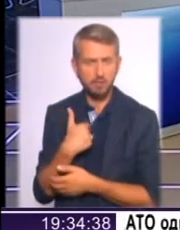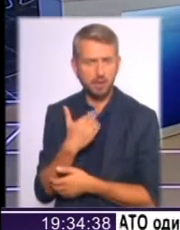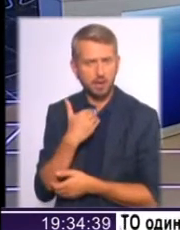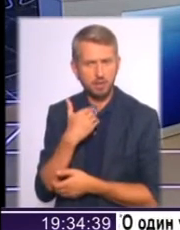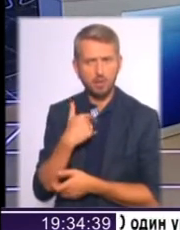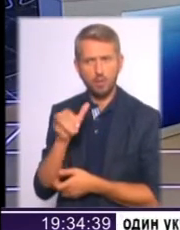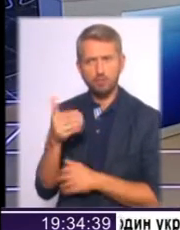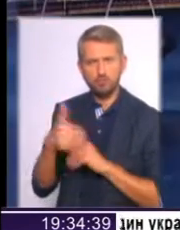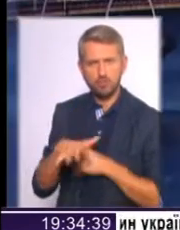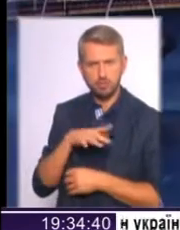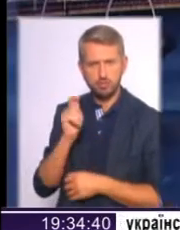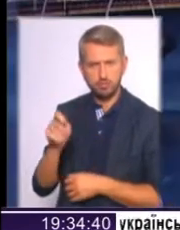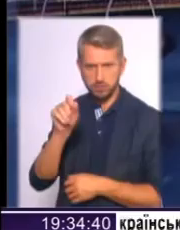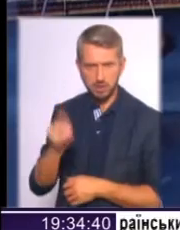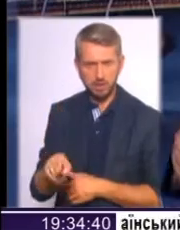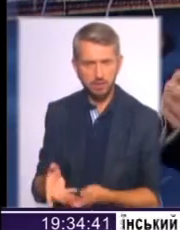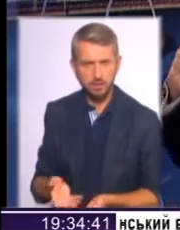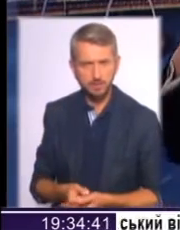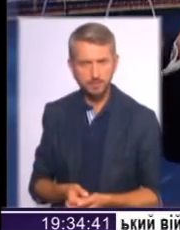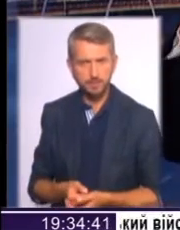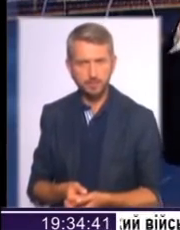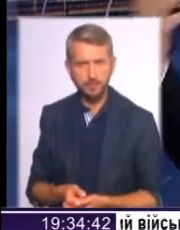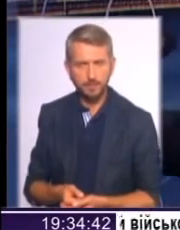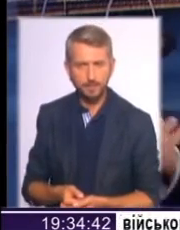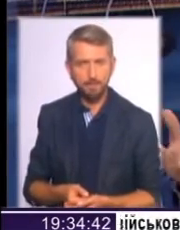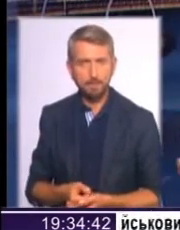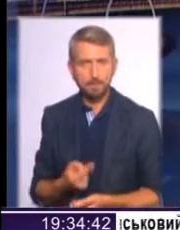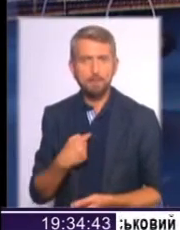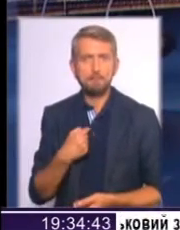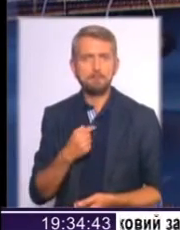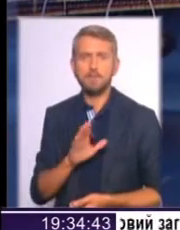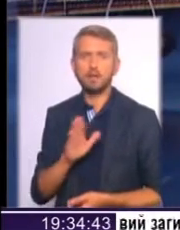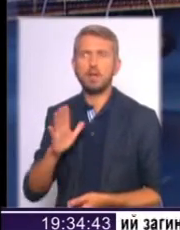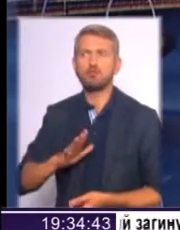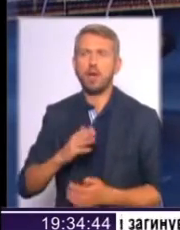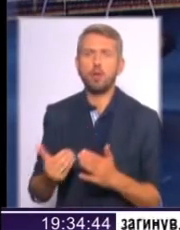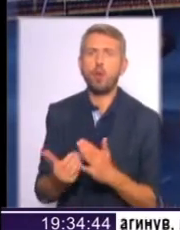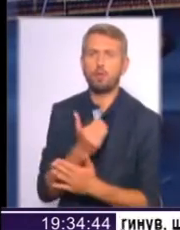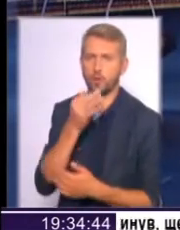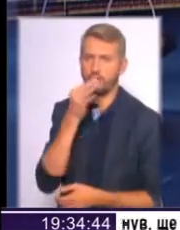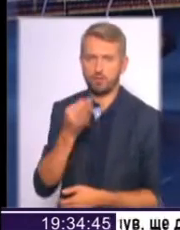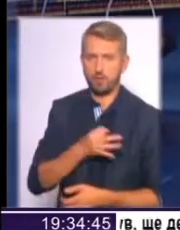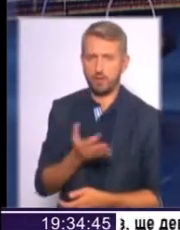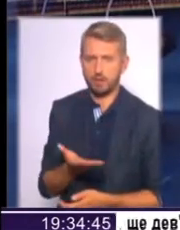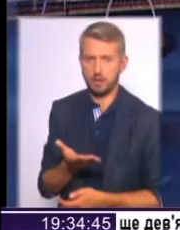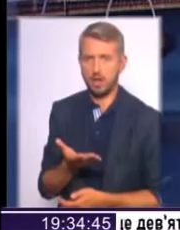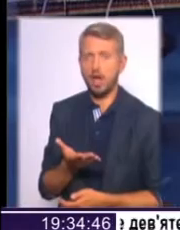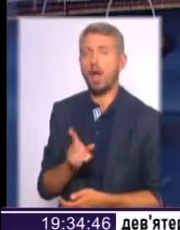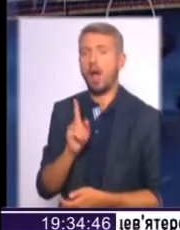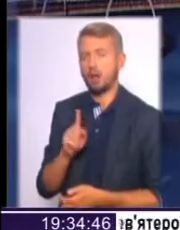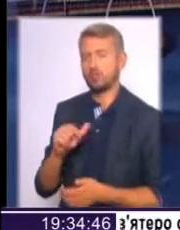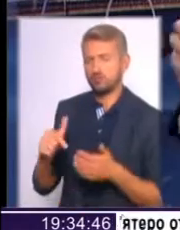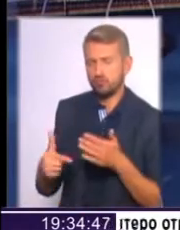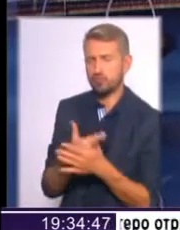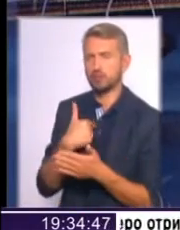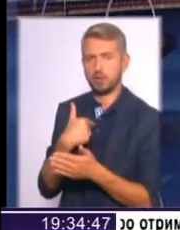числі ставив це запитання. Я навіть не очікую якоїсь, можливо, нової від вас відповіді. Я зайвий раз порушую